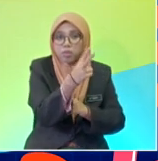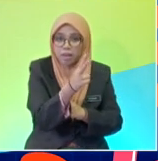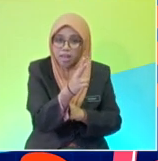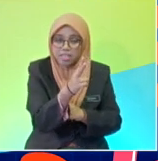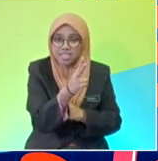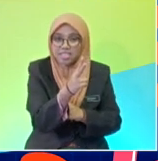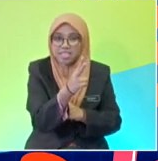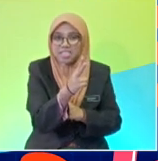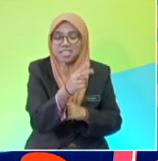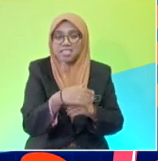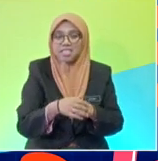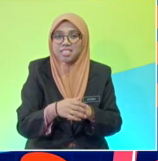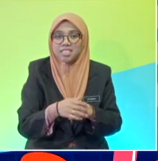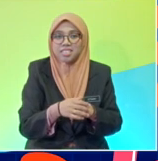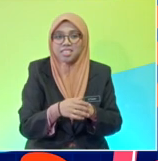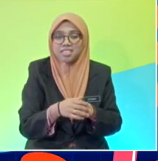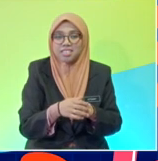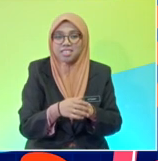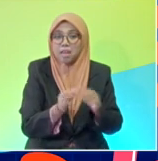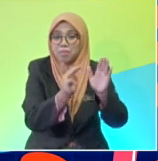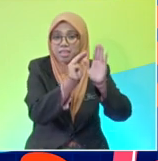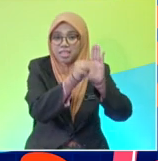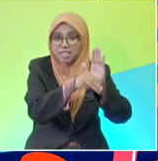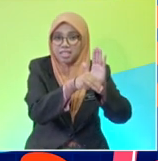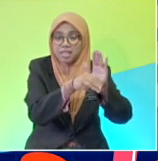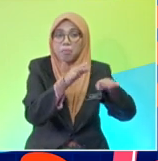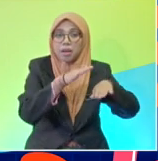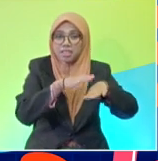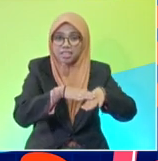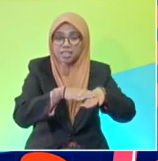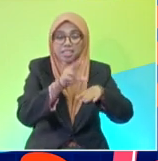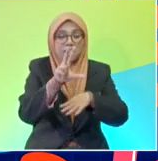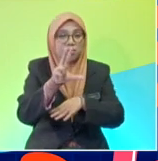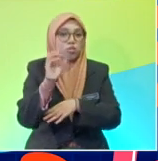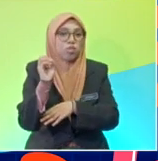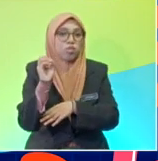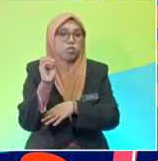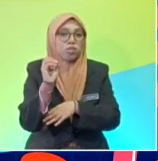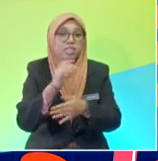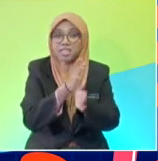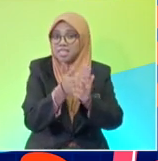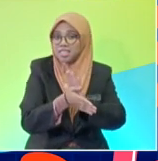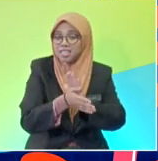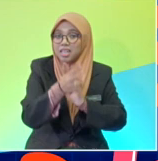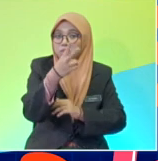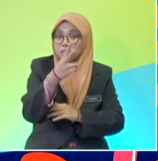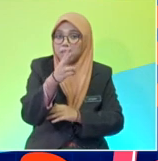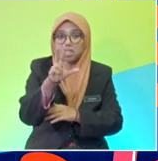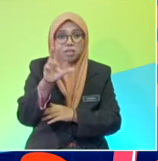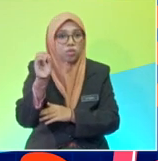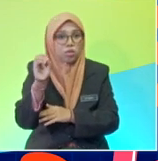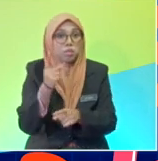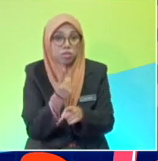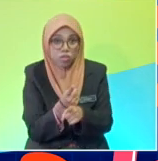12.30. Minit dia dekat 30. Jadi 12.30. Betul tak? Belum mereka